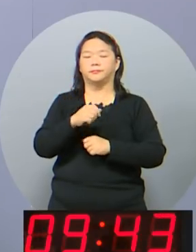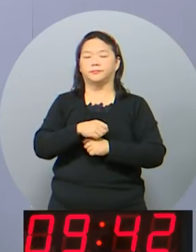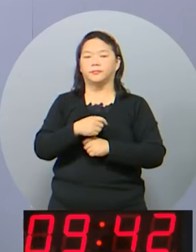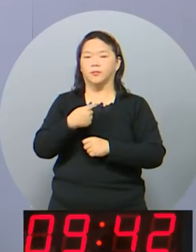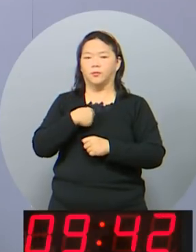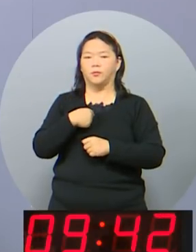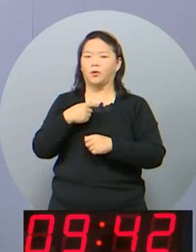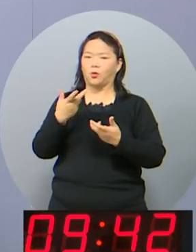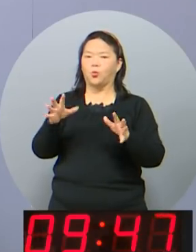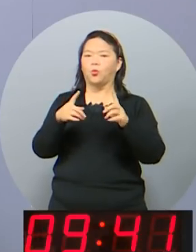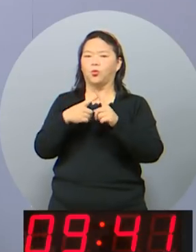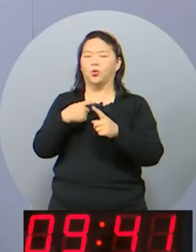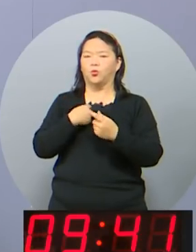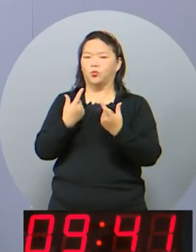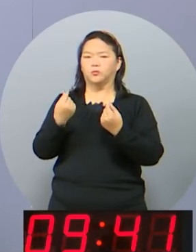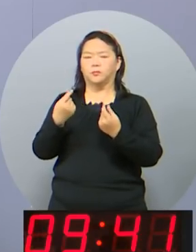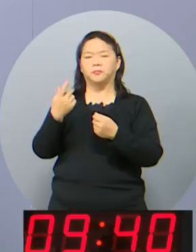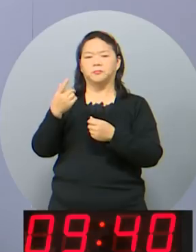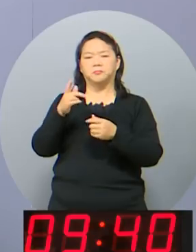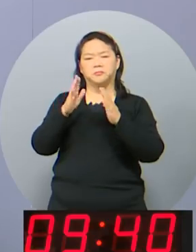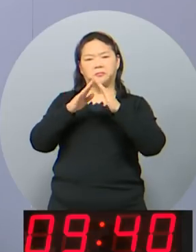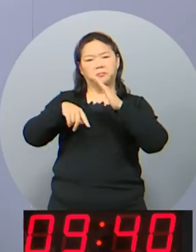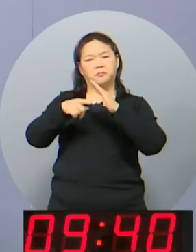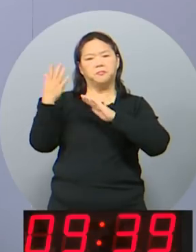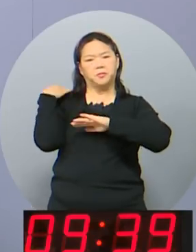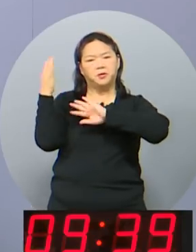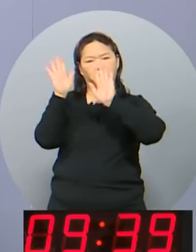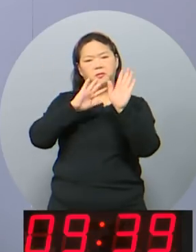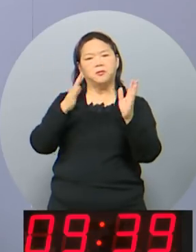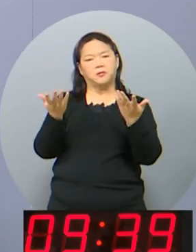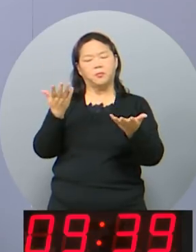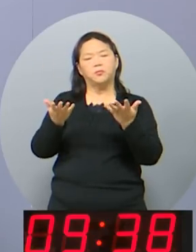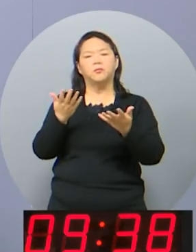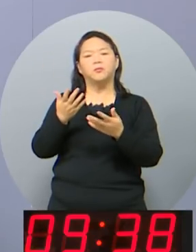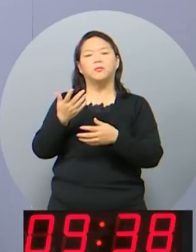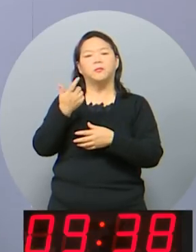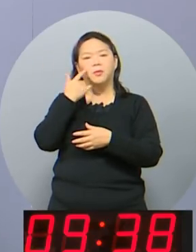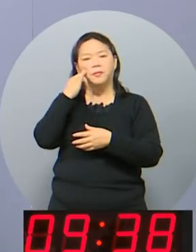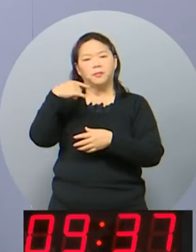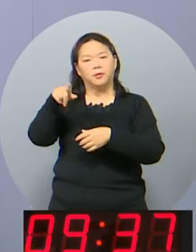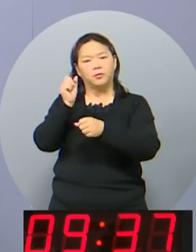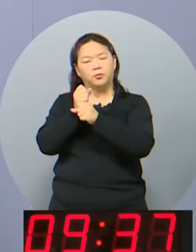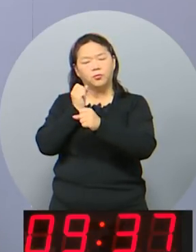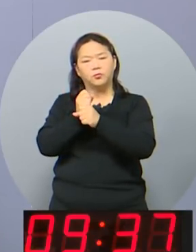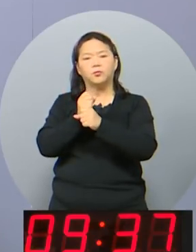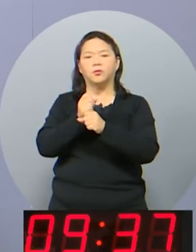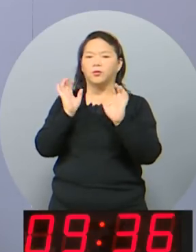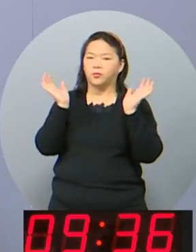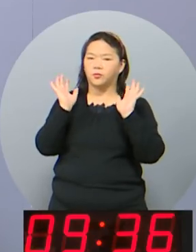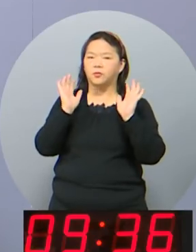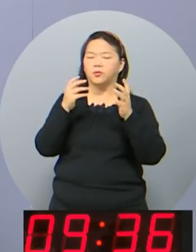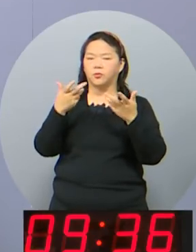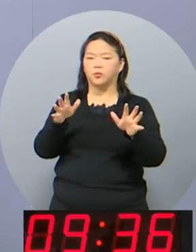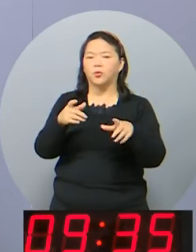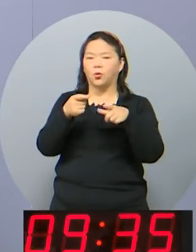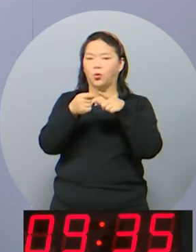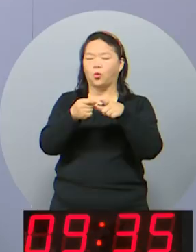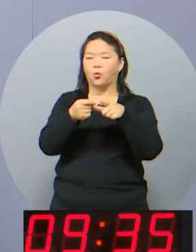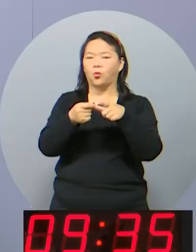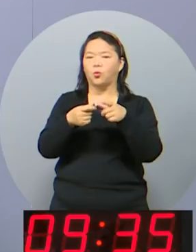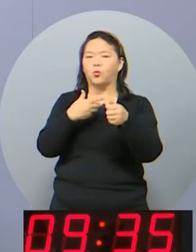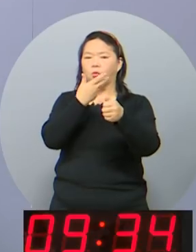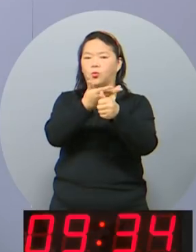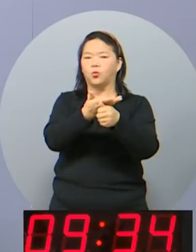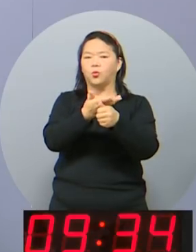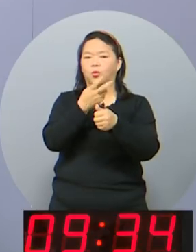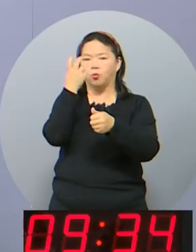差不多一样的一个家庭背景，他可能双薪，那小孩子必须要有更多的公托公幼